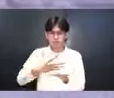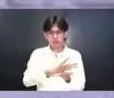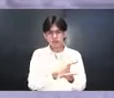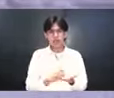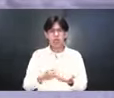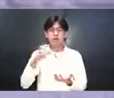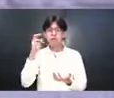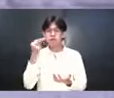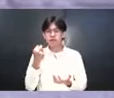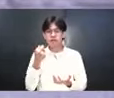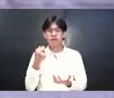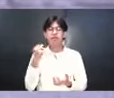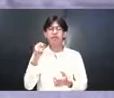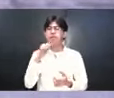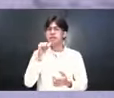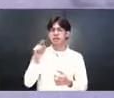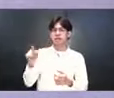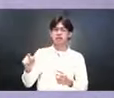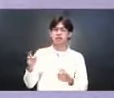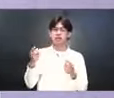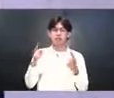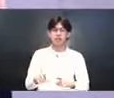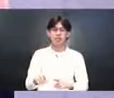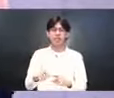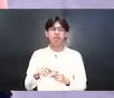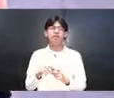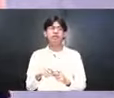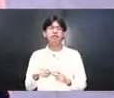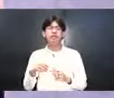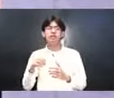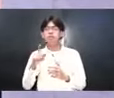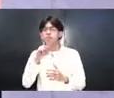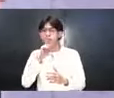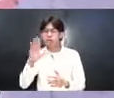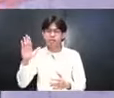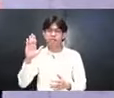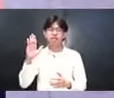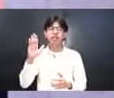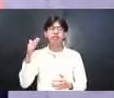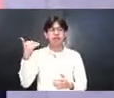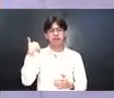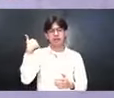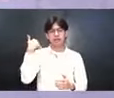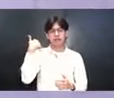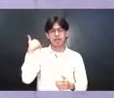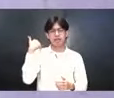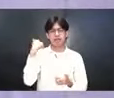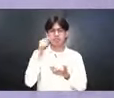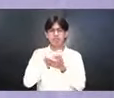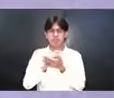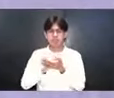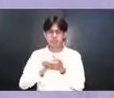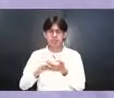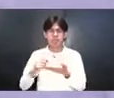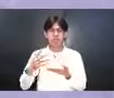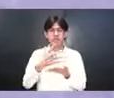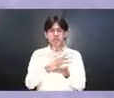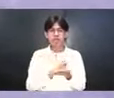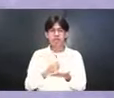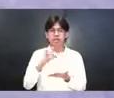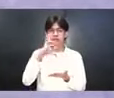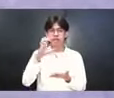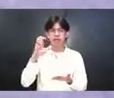during their entry into Promised Land. It was compiled